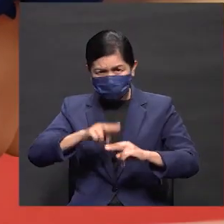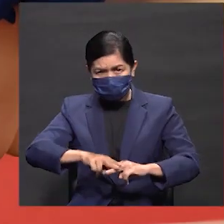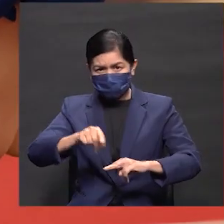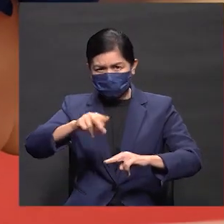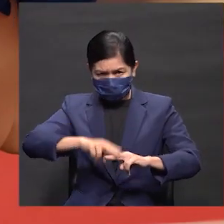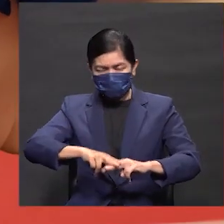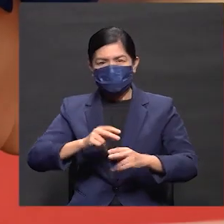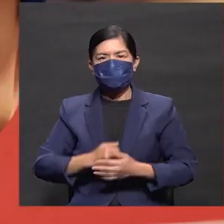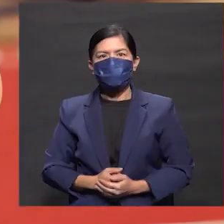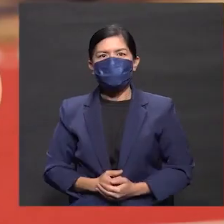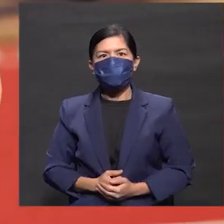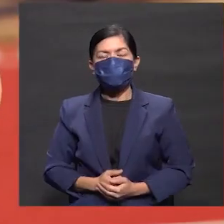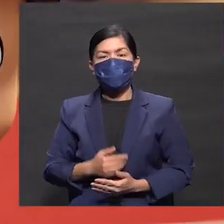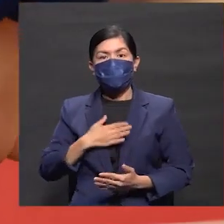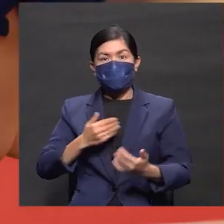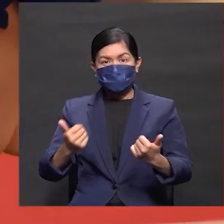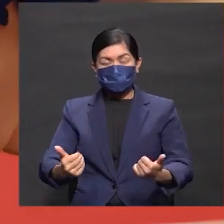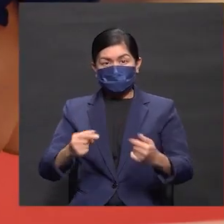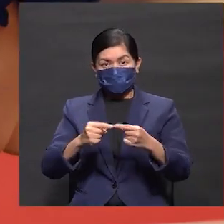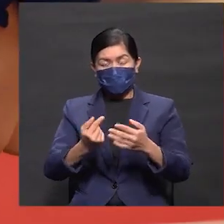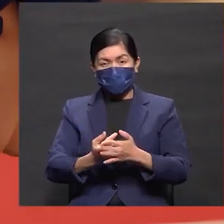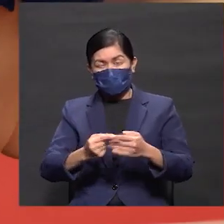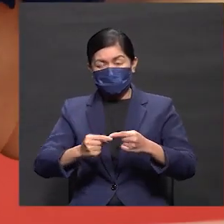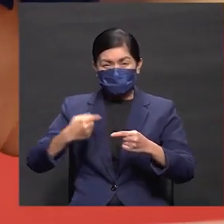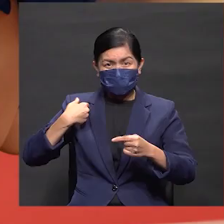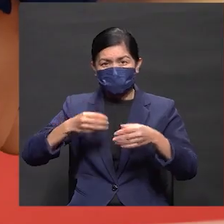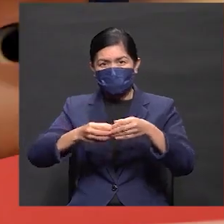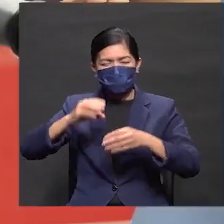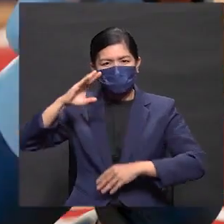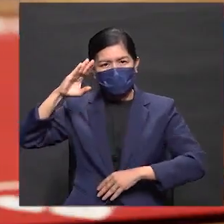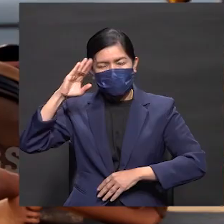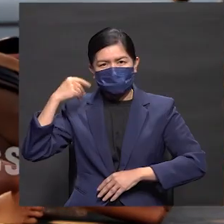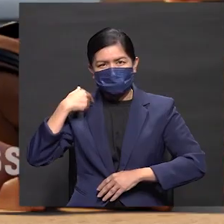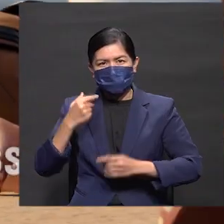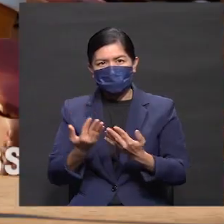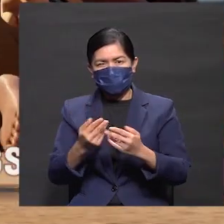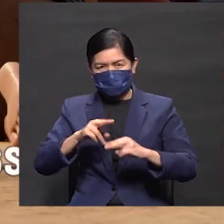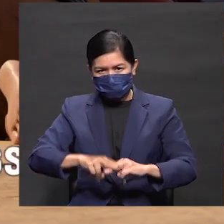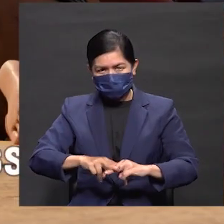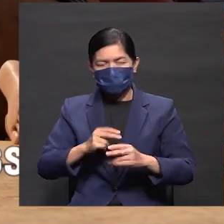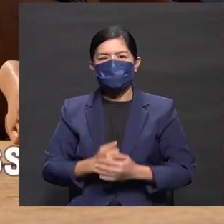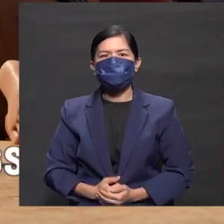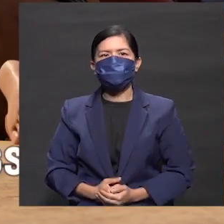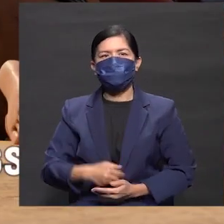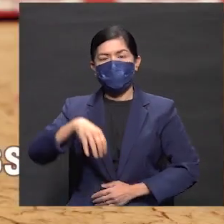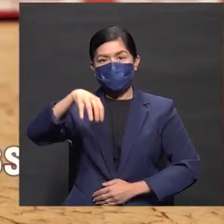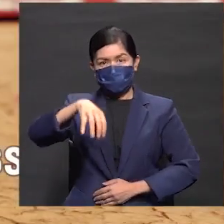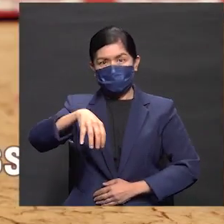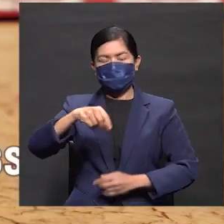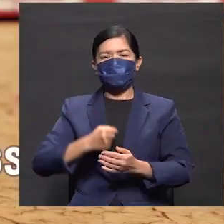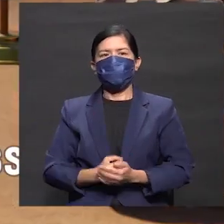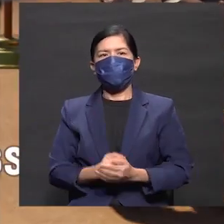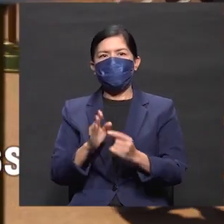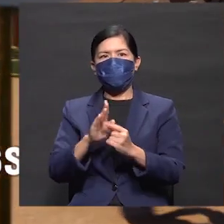อย่าลงเมฆเราอยู่ในกองทัพรีบนั่งลงเร็วเมฆ เมืองแครงพุทธศัก